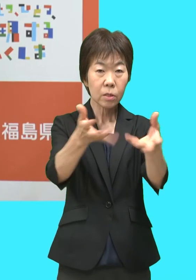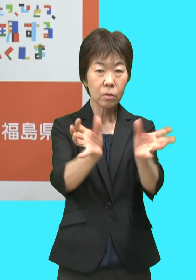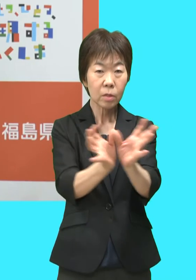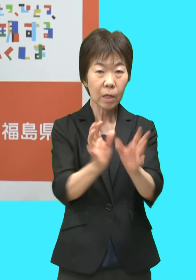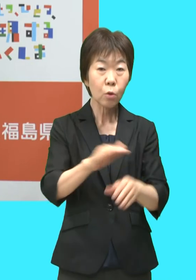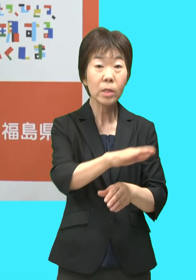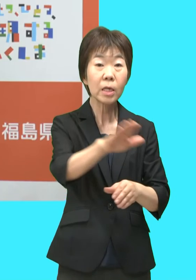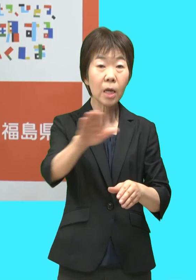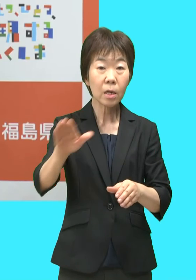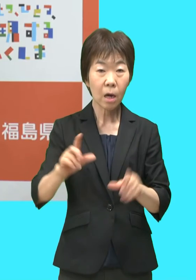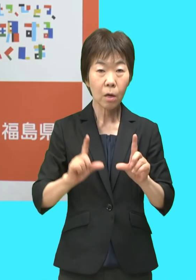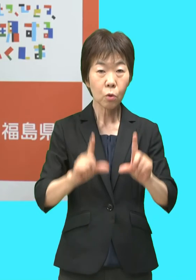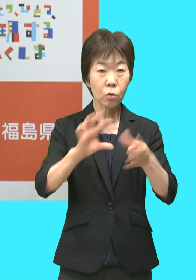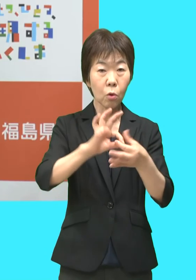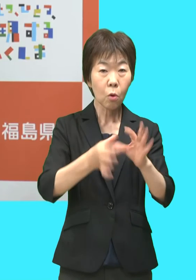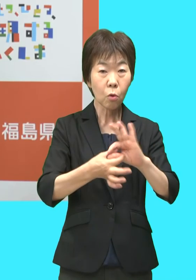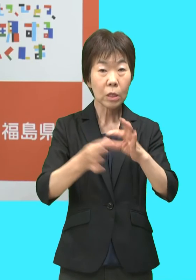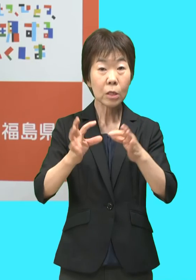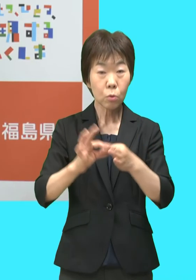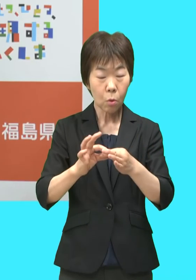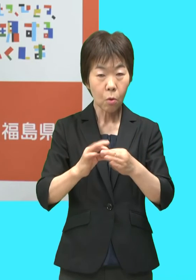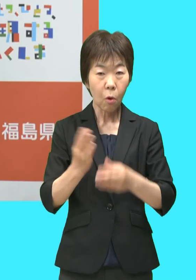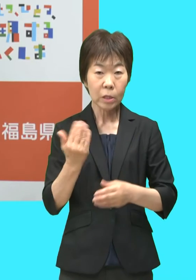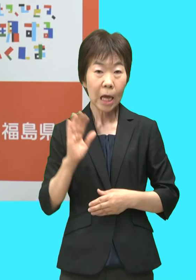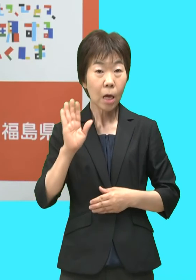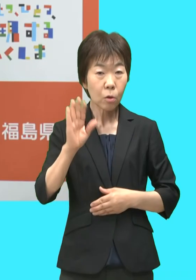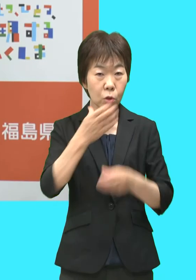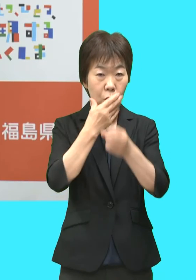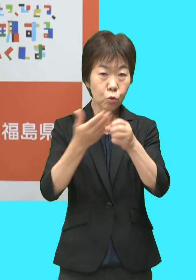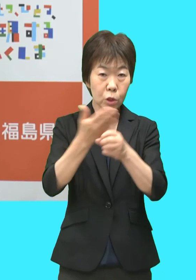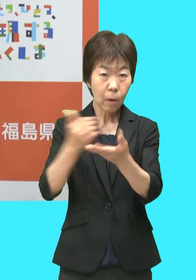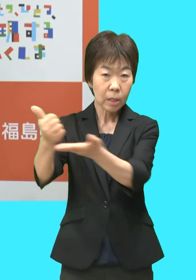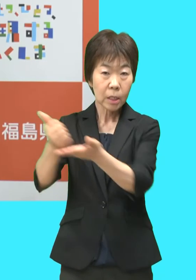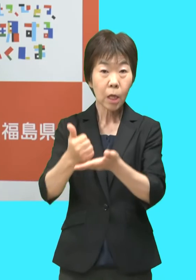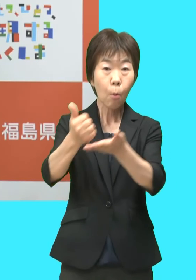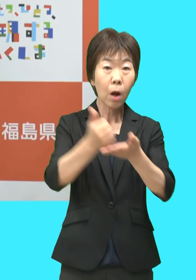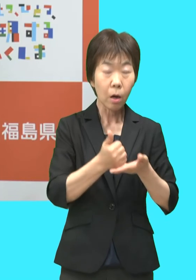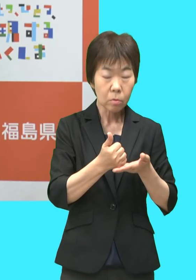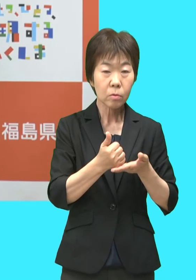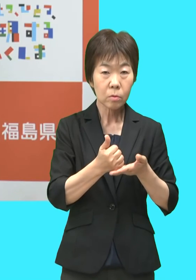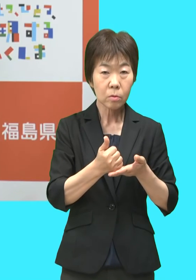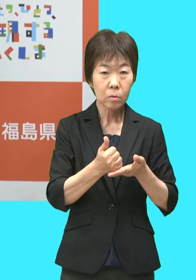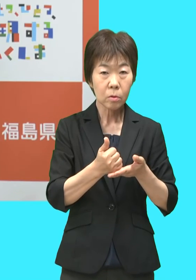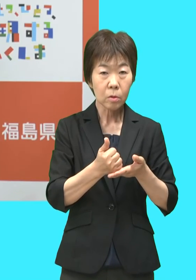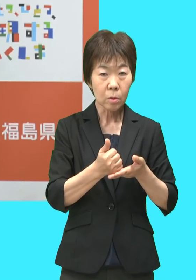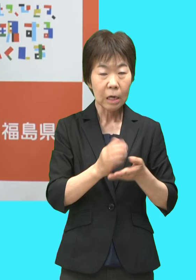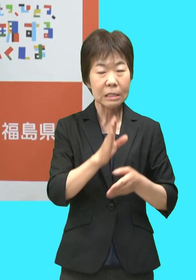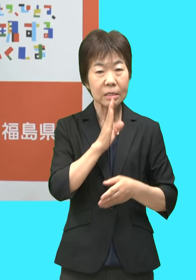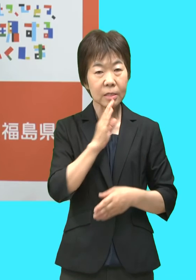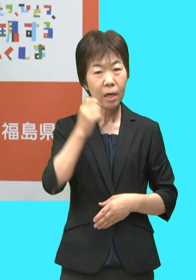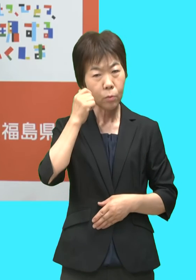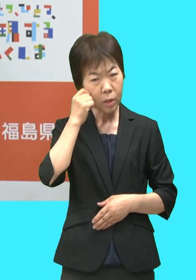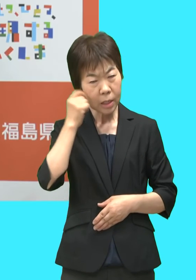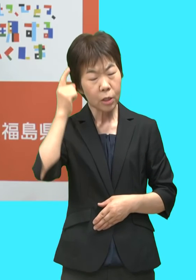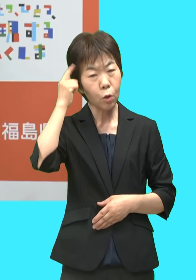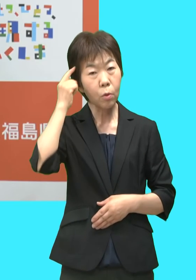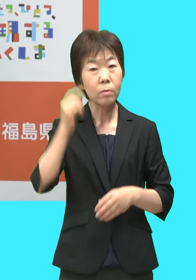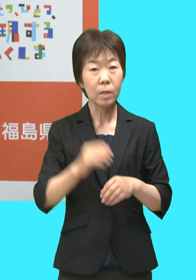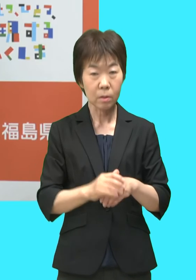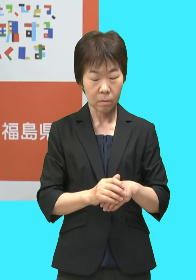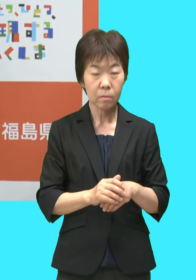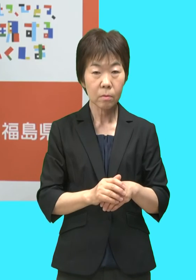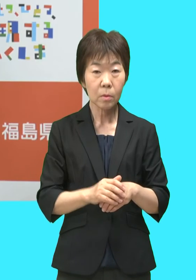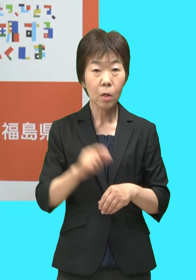が東京五輪の前後で福島に来ていただくということは現実的ではないと思います。やはりそれ